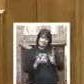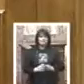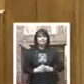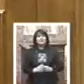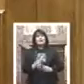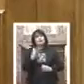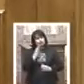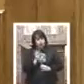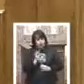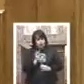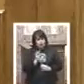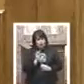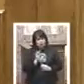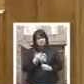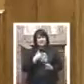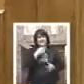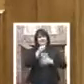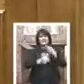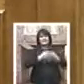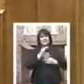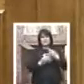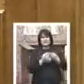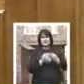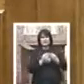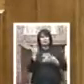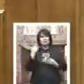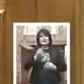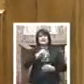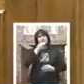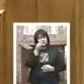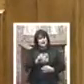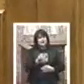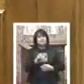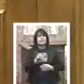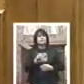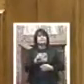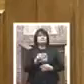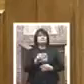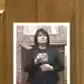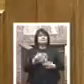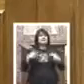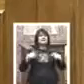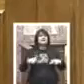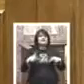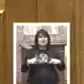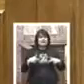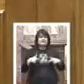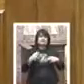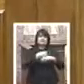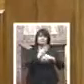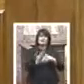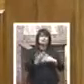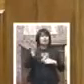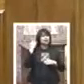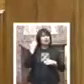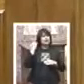και ο λόγος που δεν θα σταθώ ούτε στα όσα έλεγε, ούτε στα όσα έπρατε η κυβέρνηση και ο πρόεδρος του ΠΑΣΟΚ